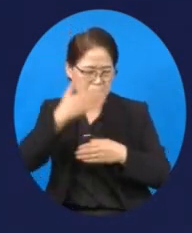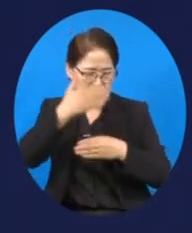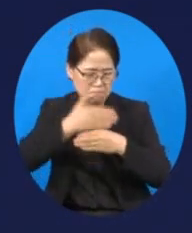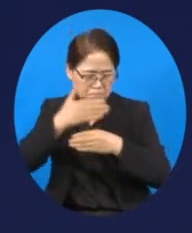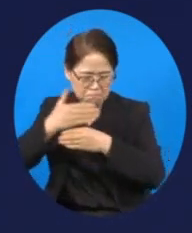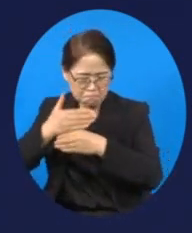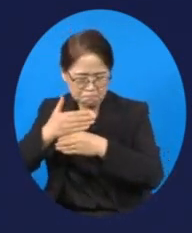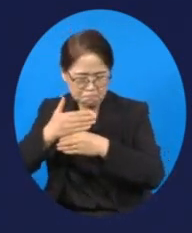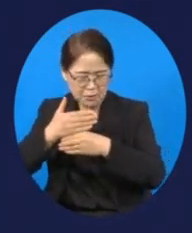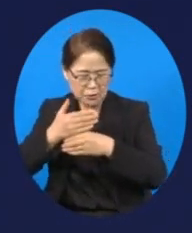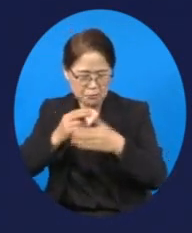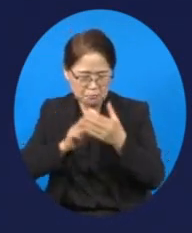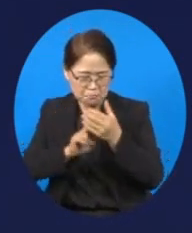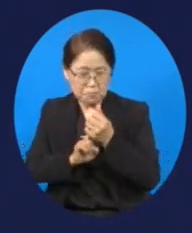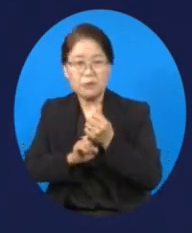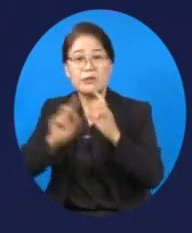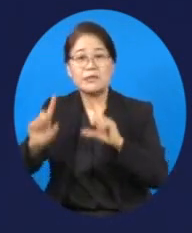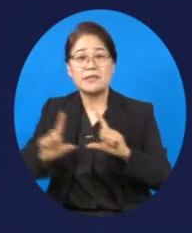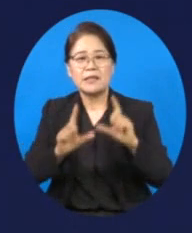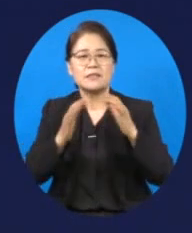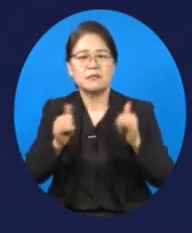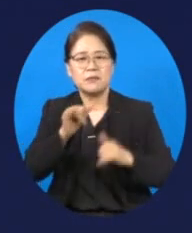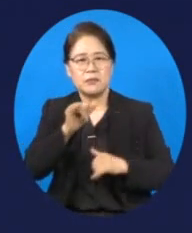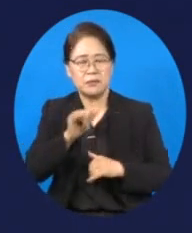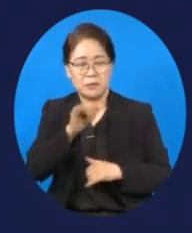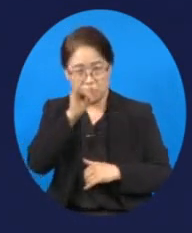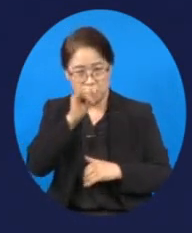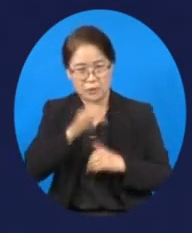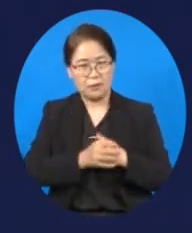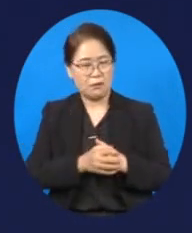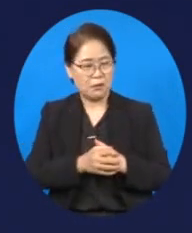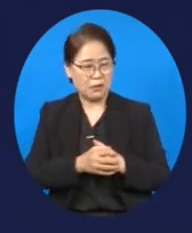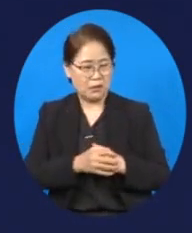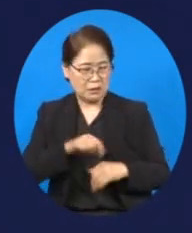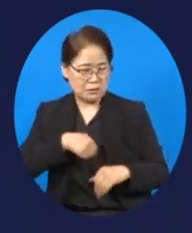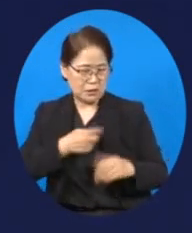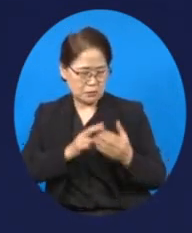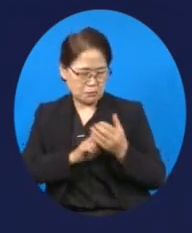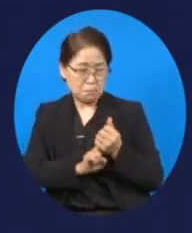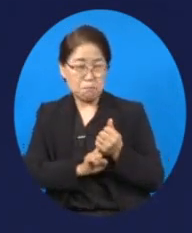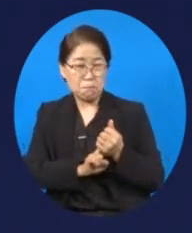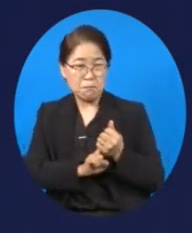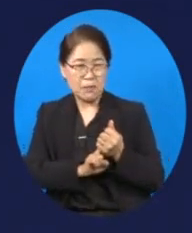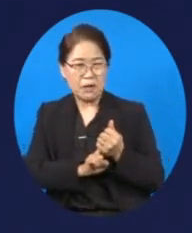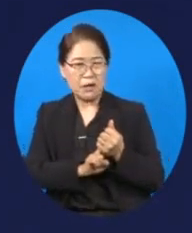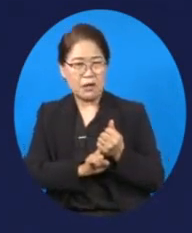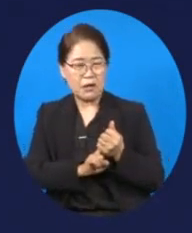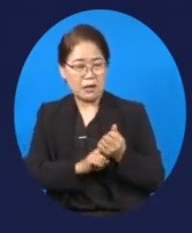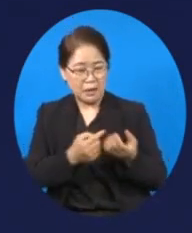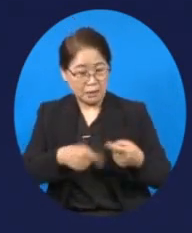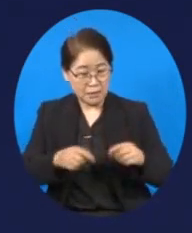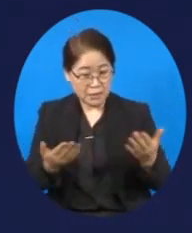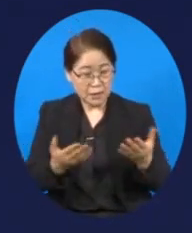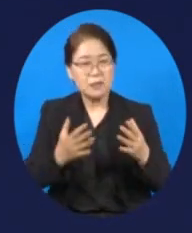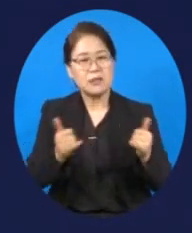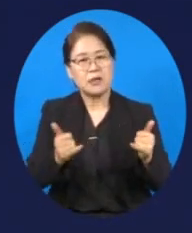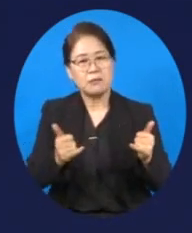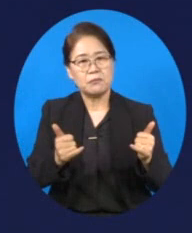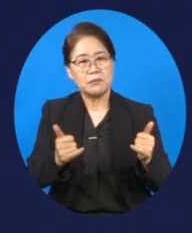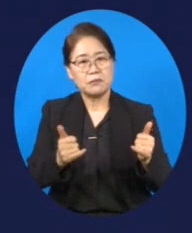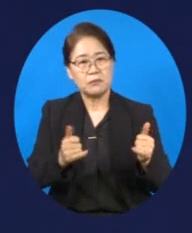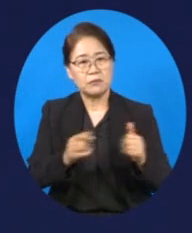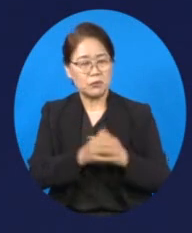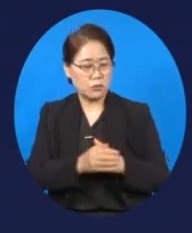살아가는 사람들이 있습니다 얼마나 자신을 잘 숨겼는지요 같은 직장의 동료들이라든가